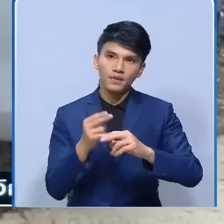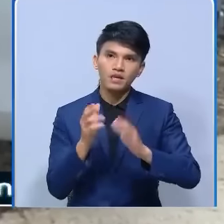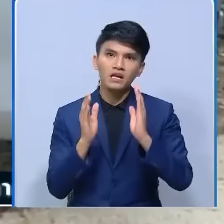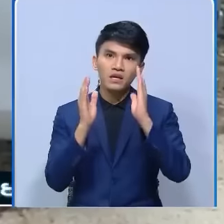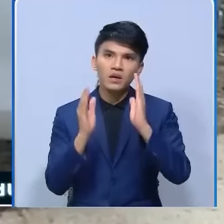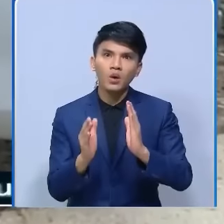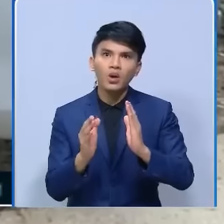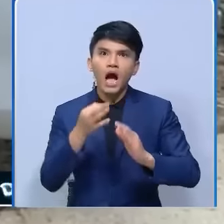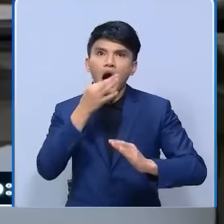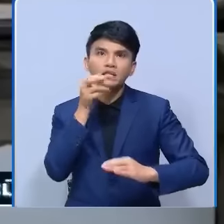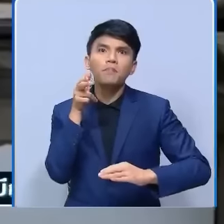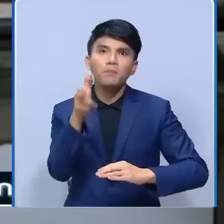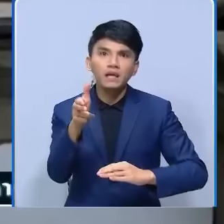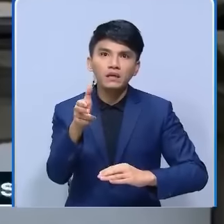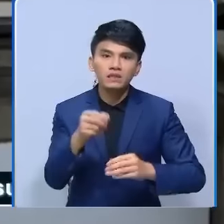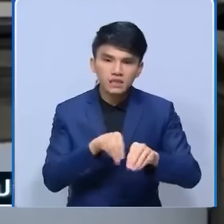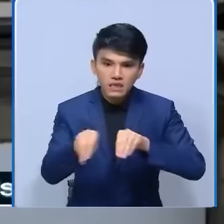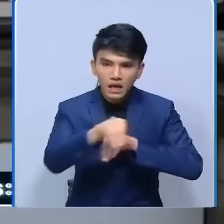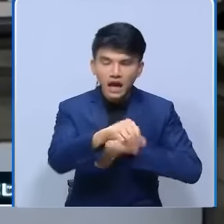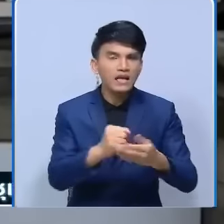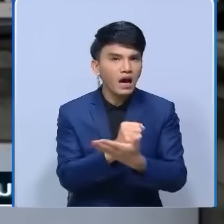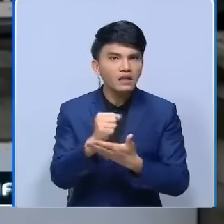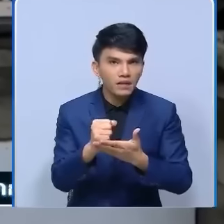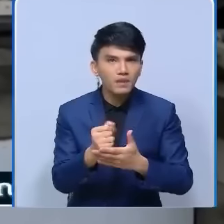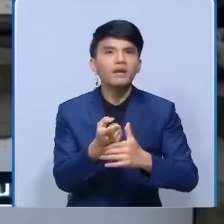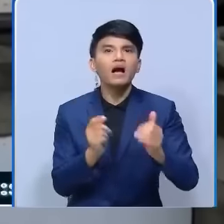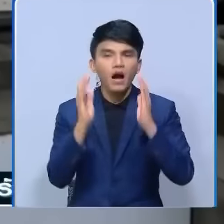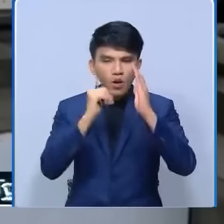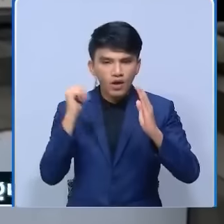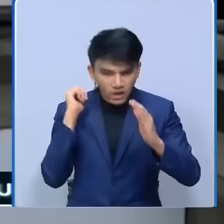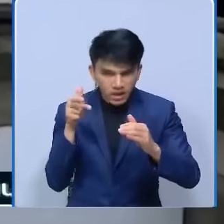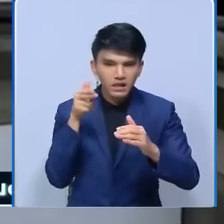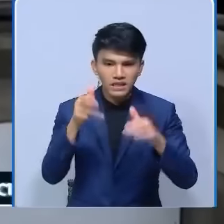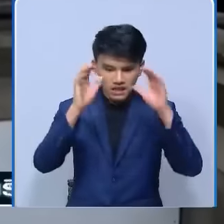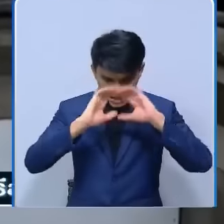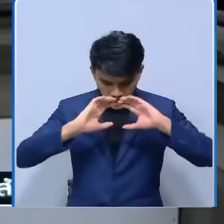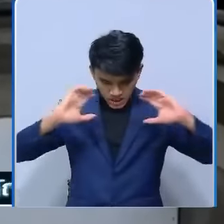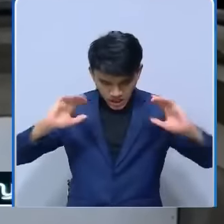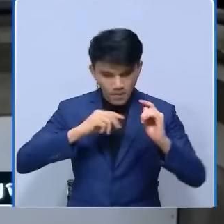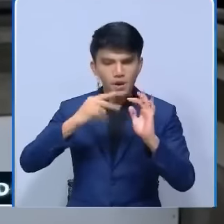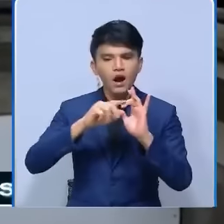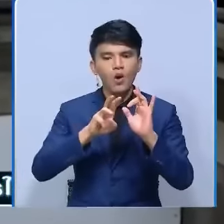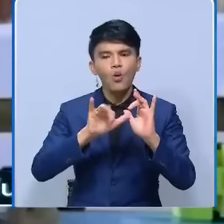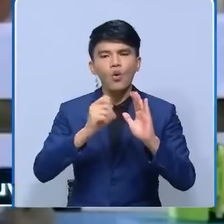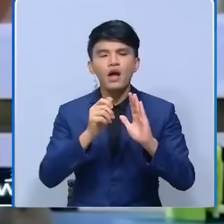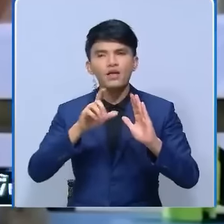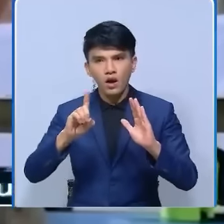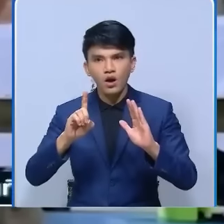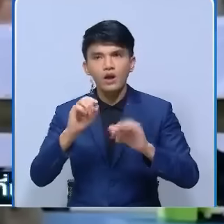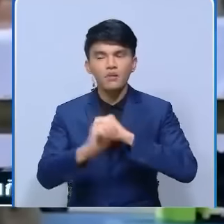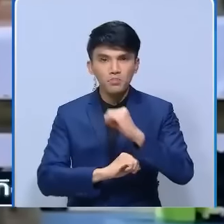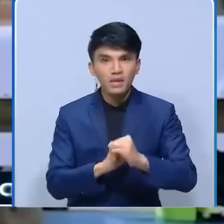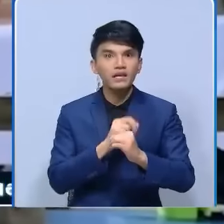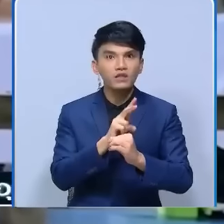างแล้วก็เป็นเครือข่ายค้ายาเสพติดเคยก่อเหตุฆ่าผู้อื่นยิงเจ้าพนักงานที่ดินอำเภอห้วยยอดจังหวัดตรังเมื่อปี53เข้าคุก